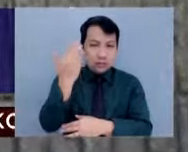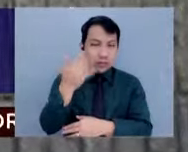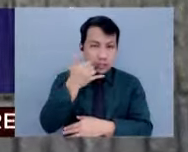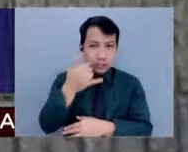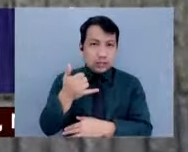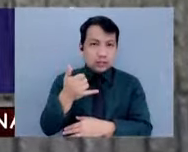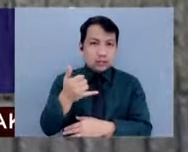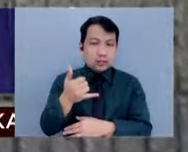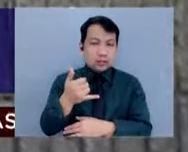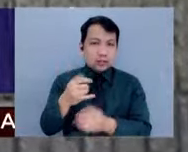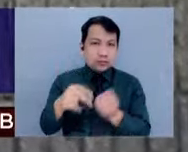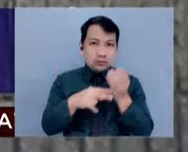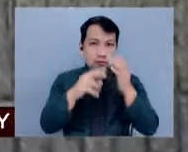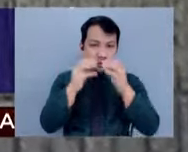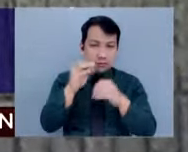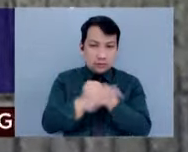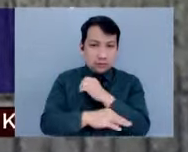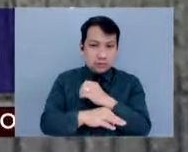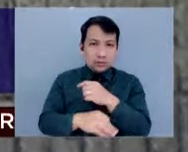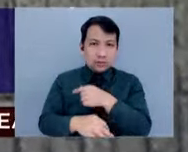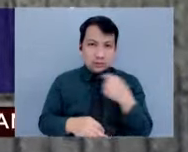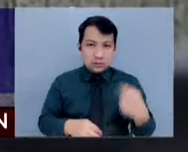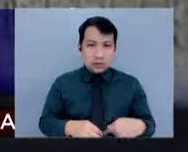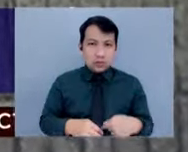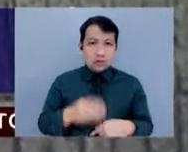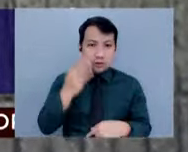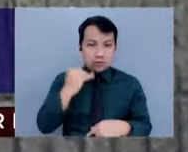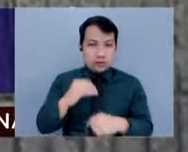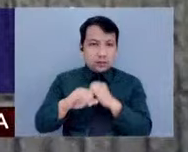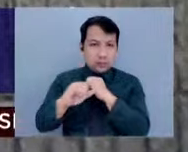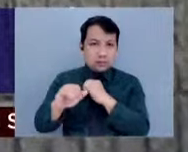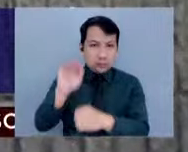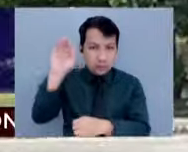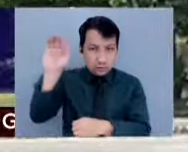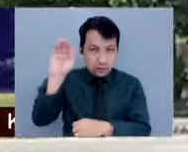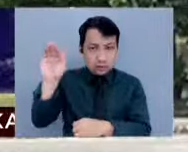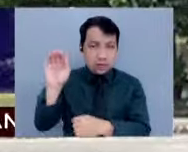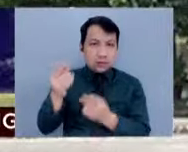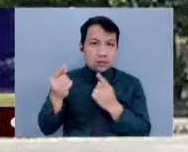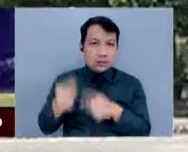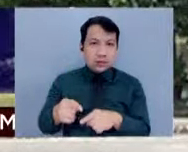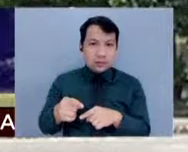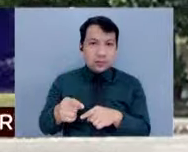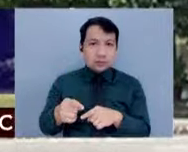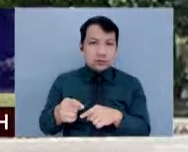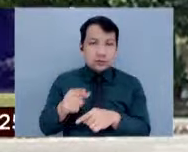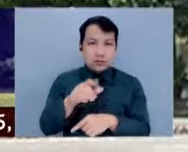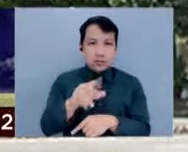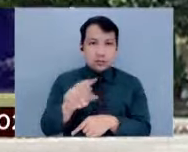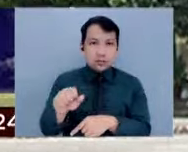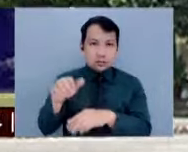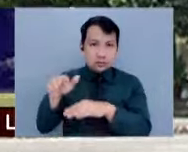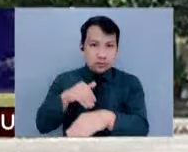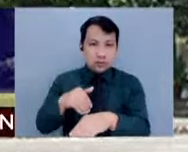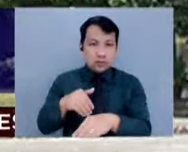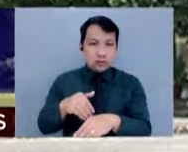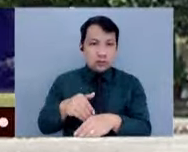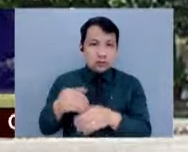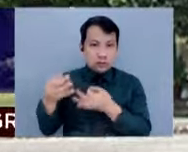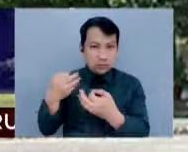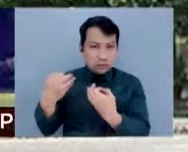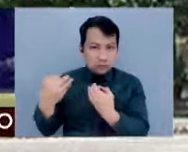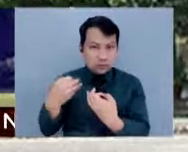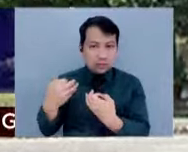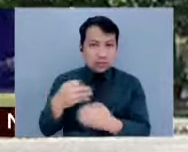Vice Foreign Minister ng China para iprotesta ang nangyari sa Ayungin. Pinatawag at pinagpaliwanag na rin ng